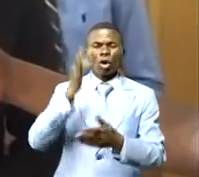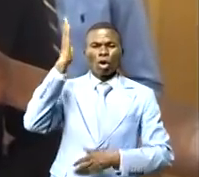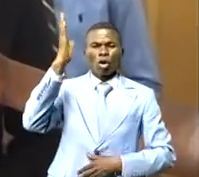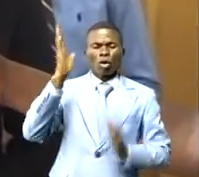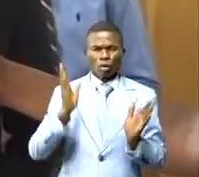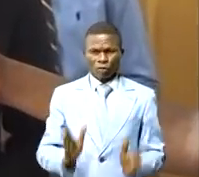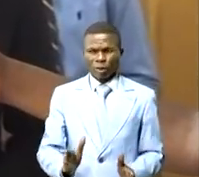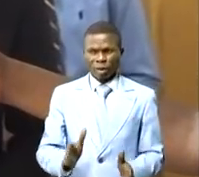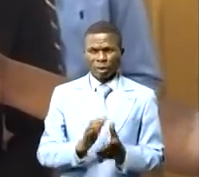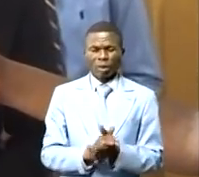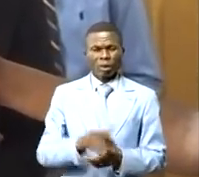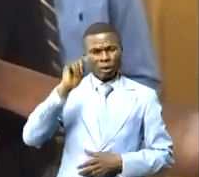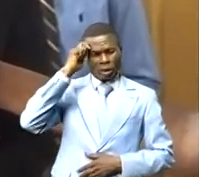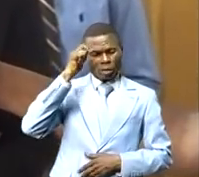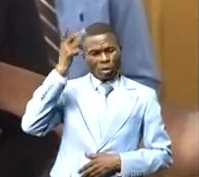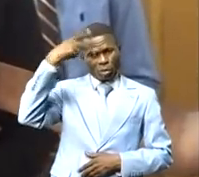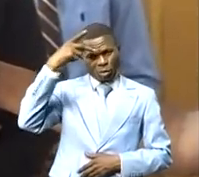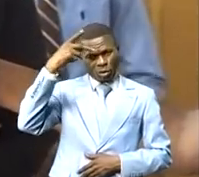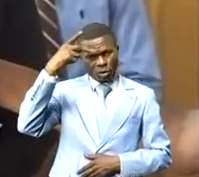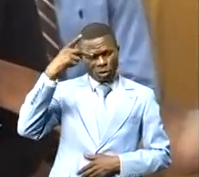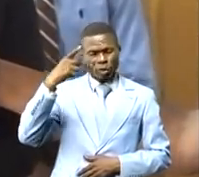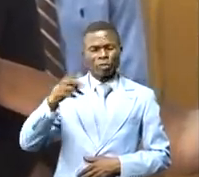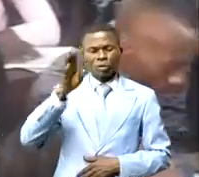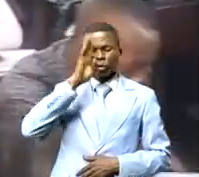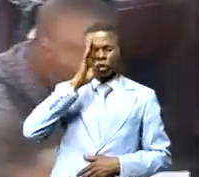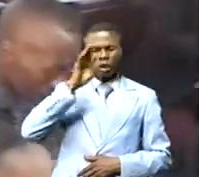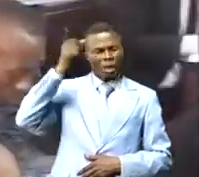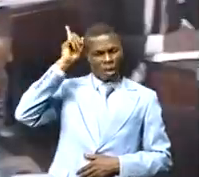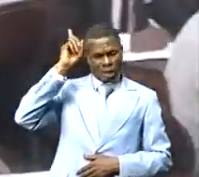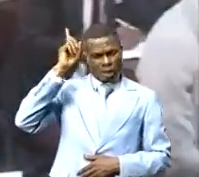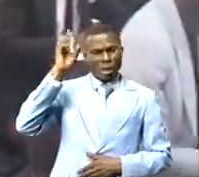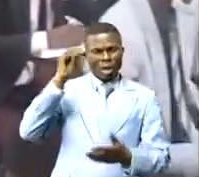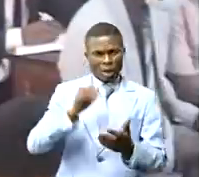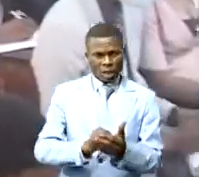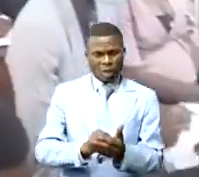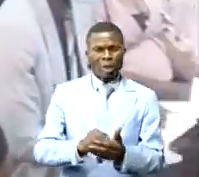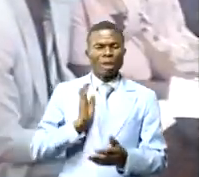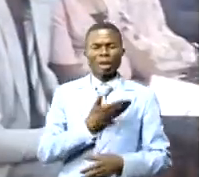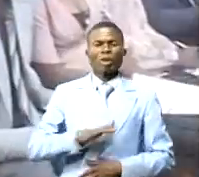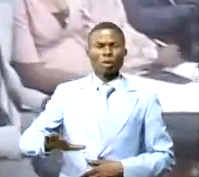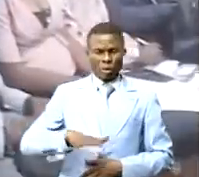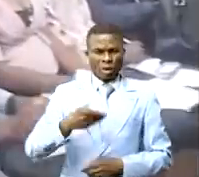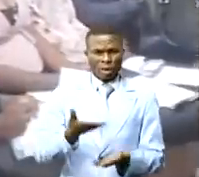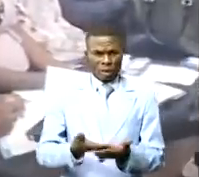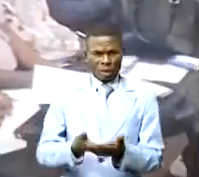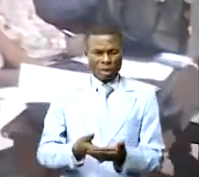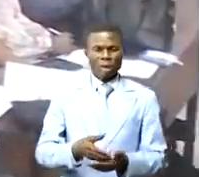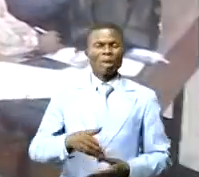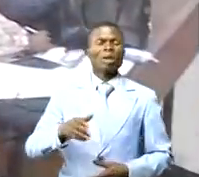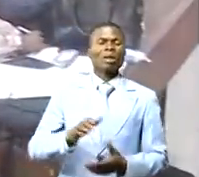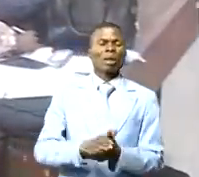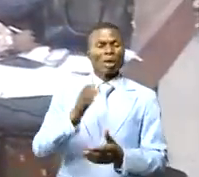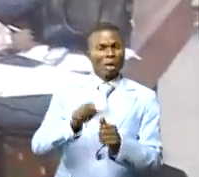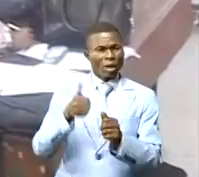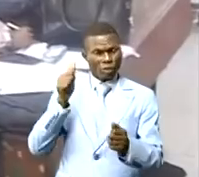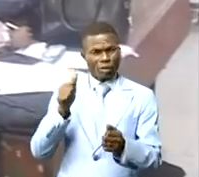a déjà réveillé la mémoire pour nous dire qu'il y a la recolonisation qui va renaître encore dans notre pays. Alors, si on doit éviter cela,